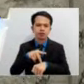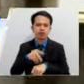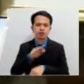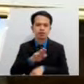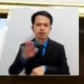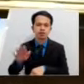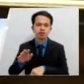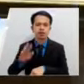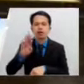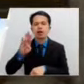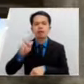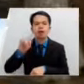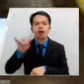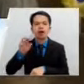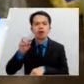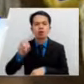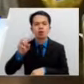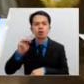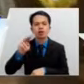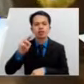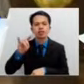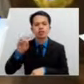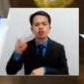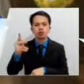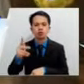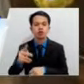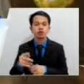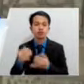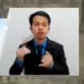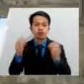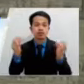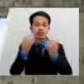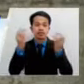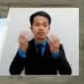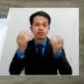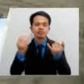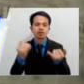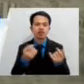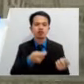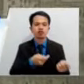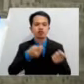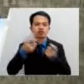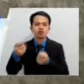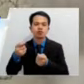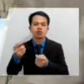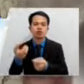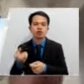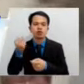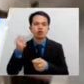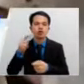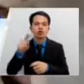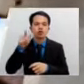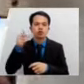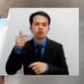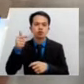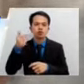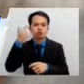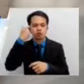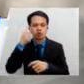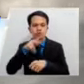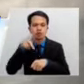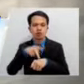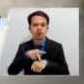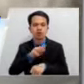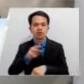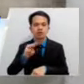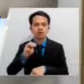Masinloc. Sa isang seremonya sa Malacanang, formal nang inilipat ang mapa sa pangangalaga ng gobyerno ng Pilipinas mula kay Mel Velasco Velarde